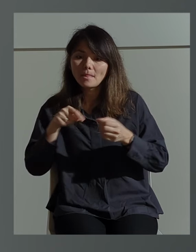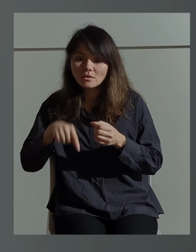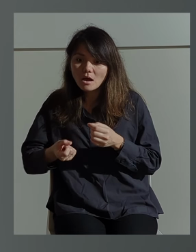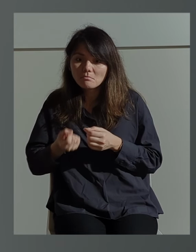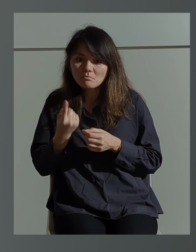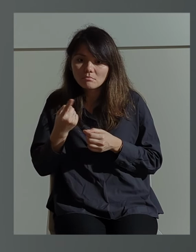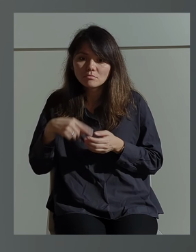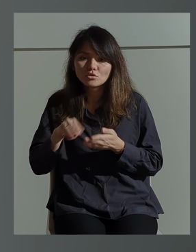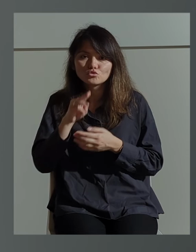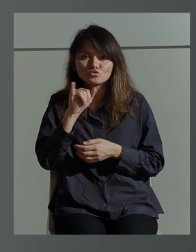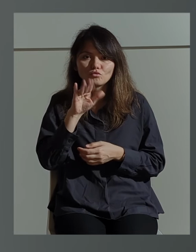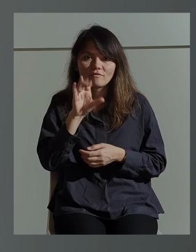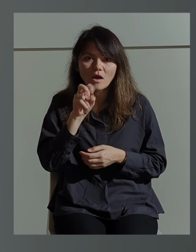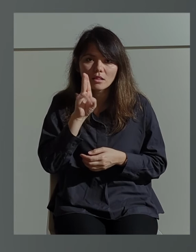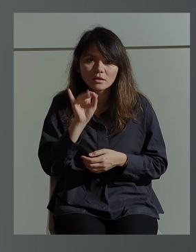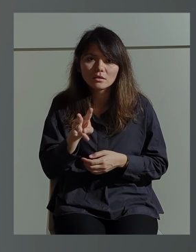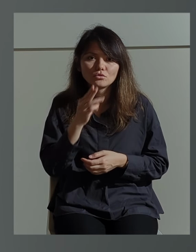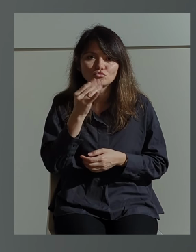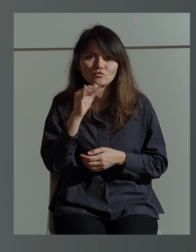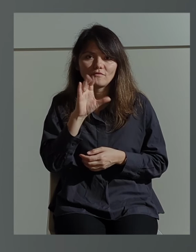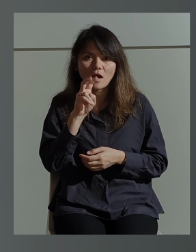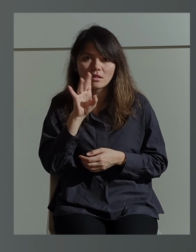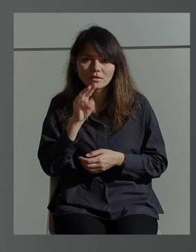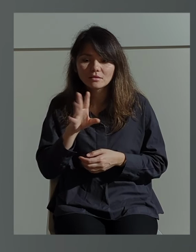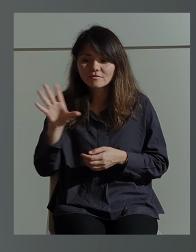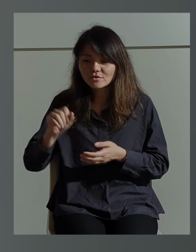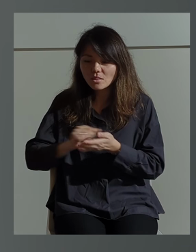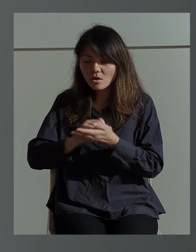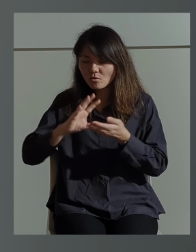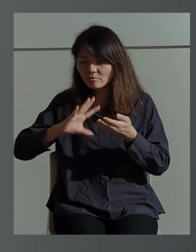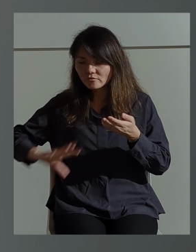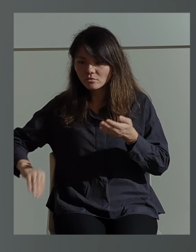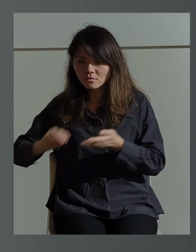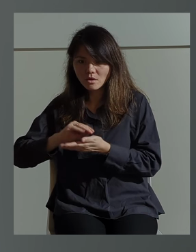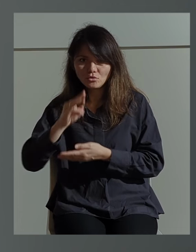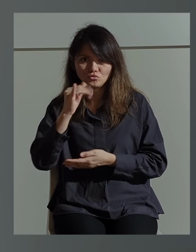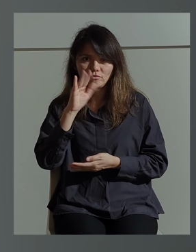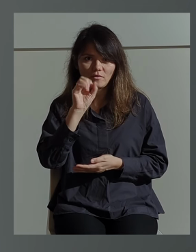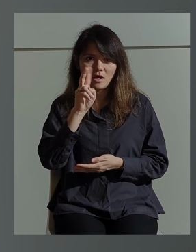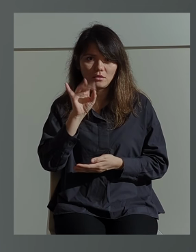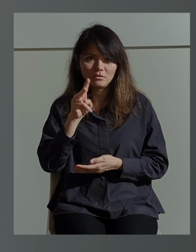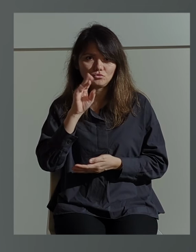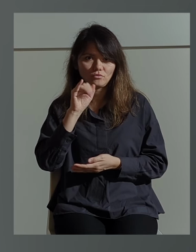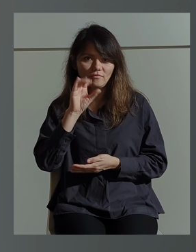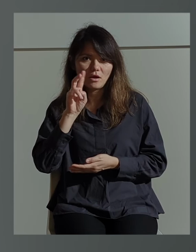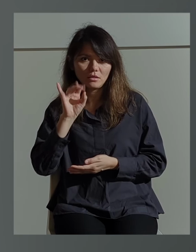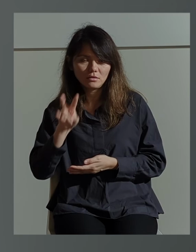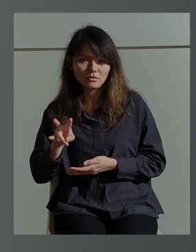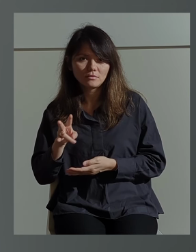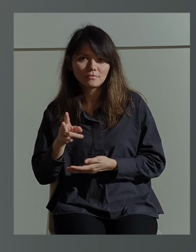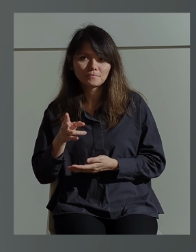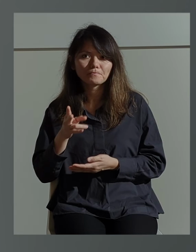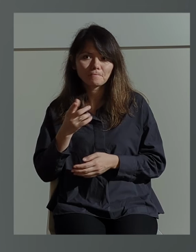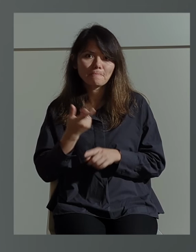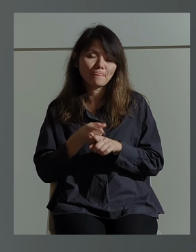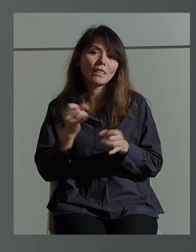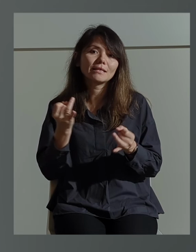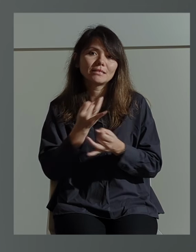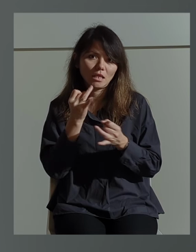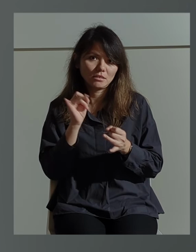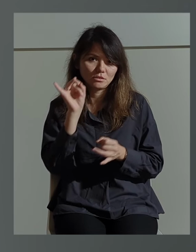чиновничьих шувал шувал шувал под всеми документами вот а достаточно Интересная история